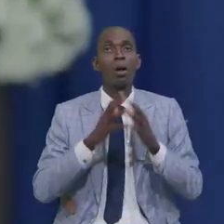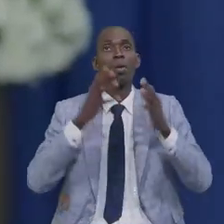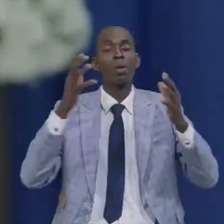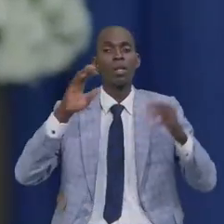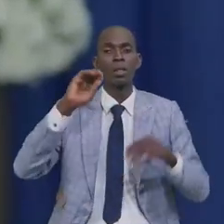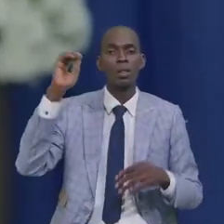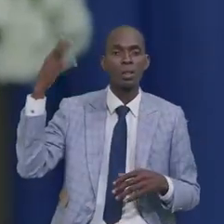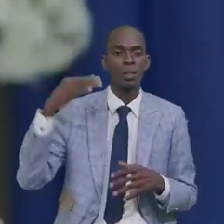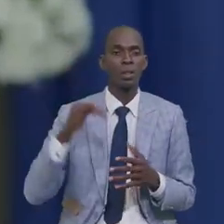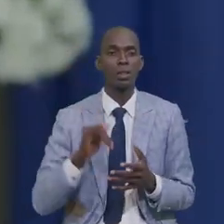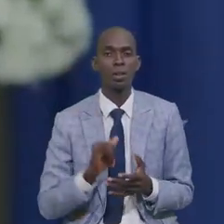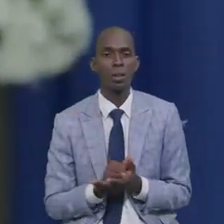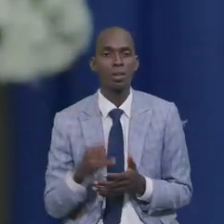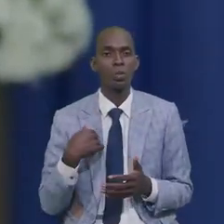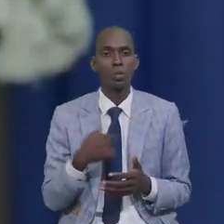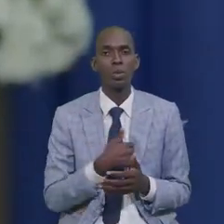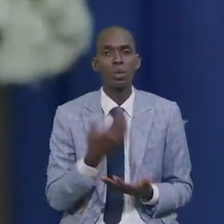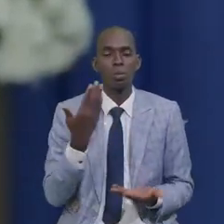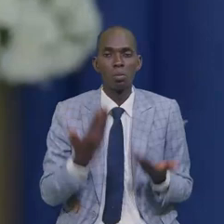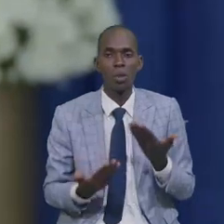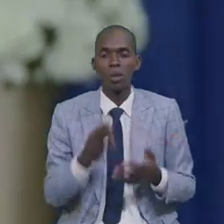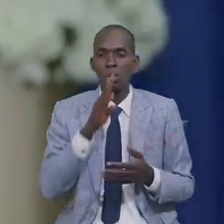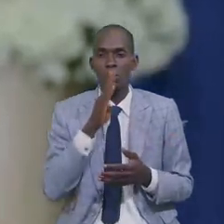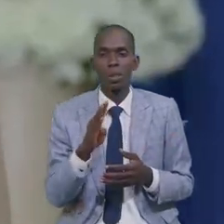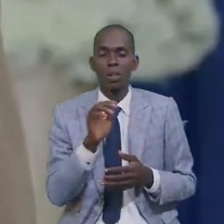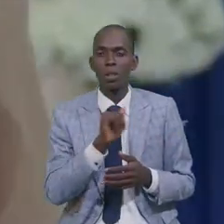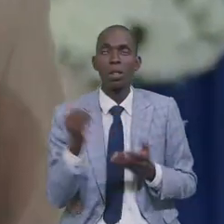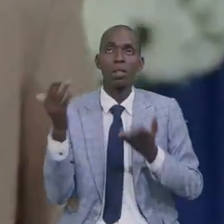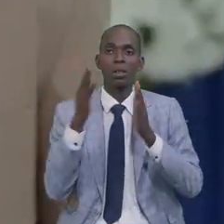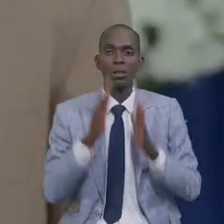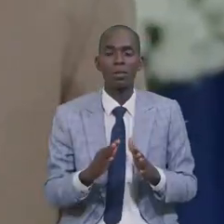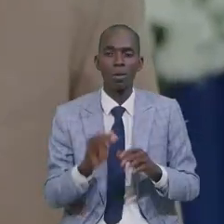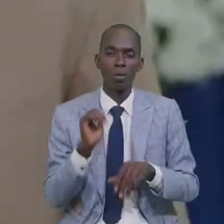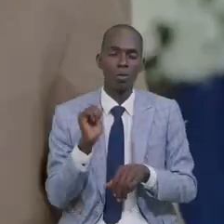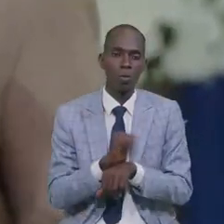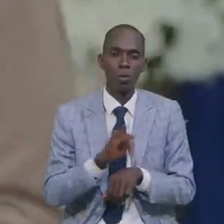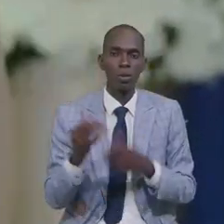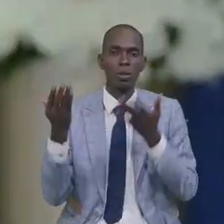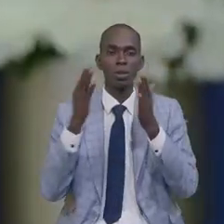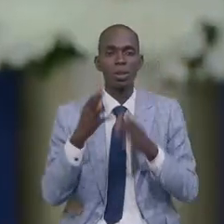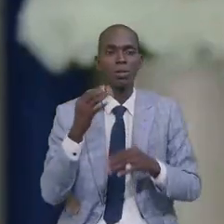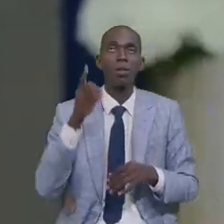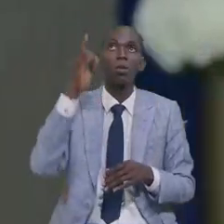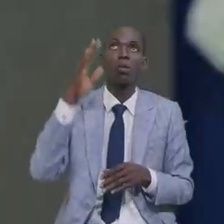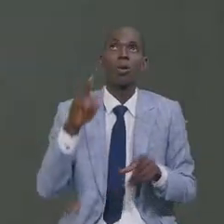la grâce abondante pour que nous soyons serviteurs, serviteurs efficaces de